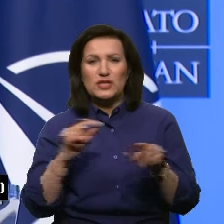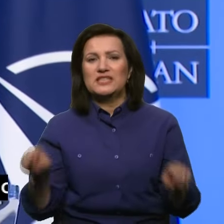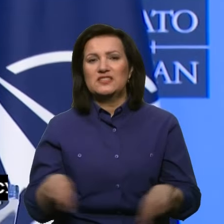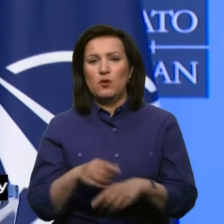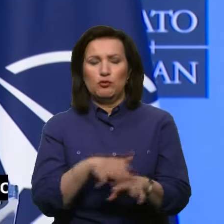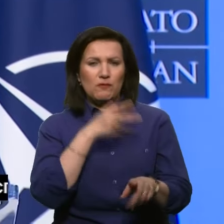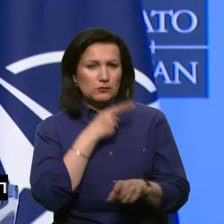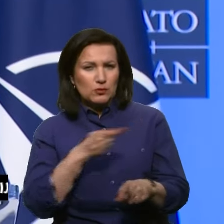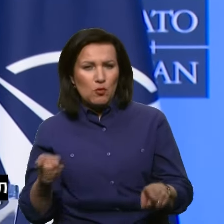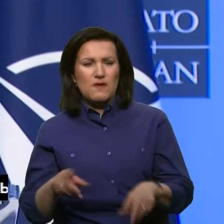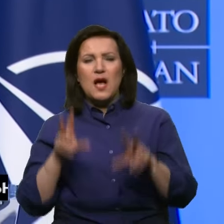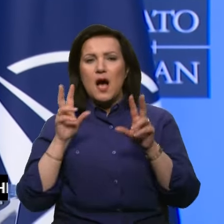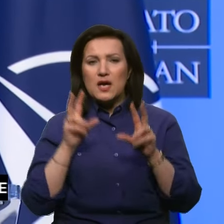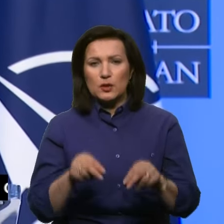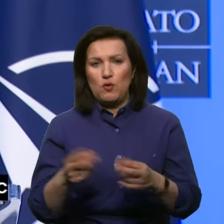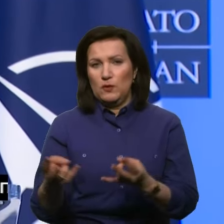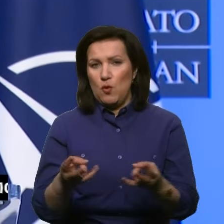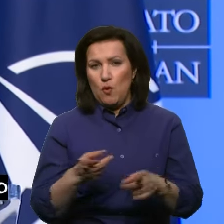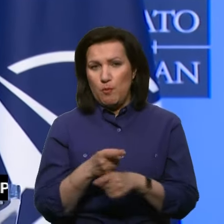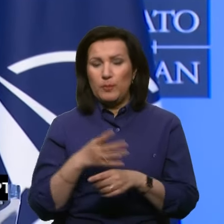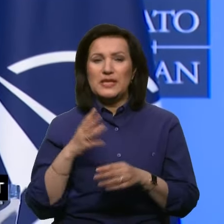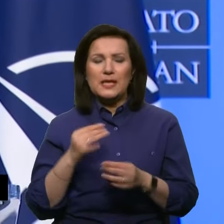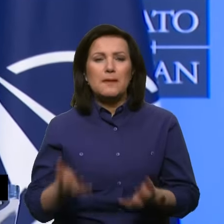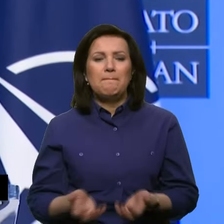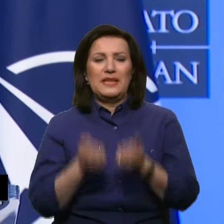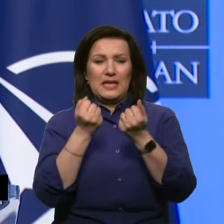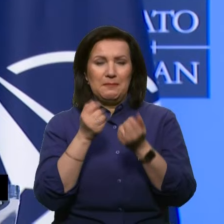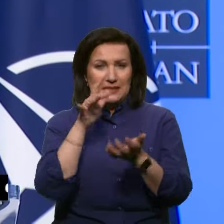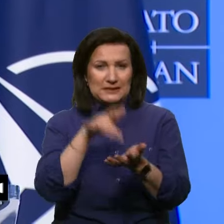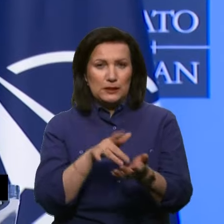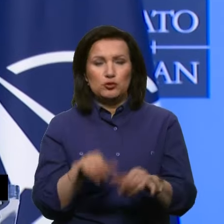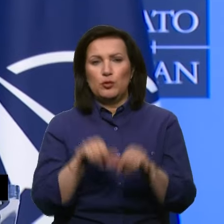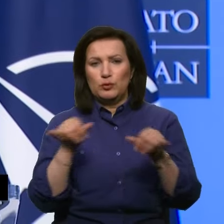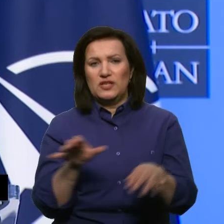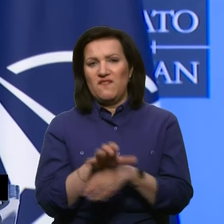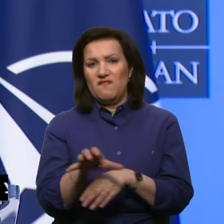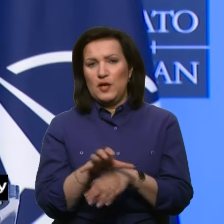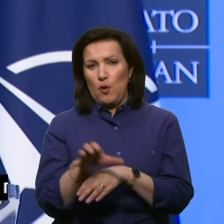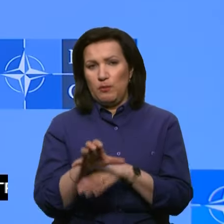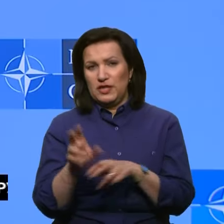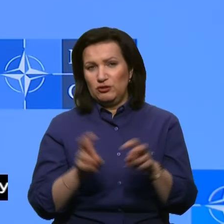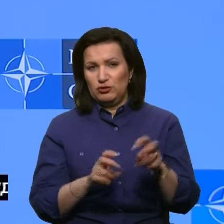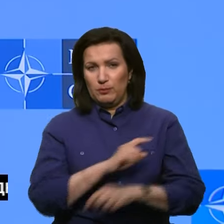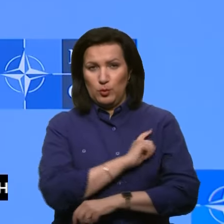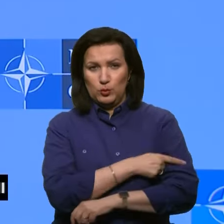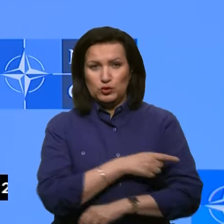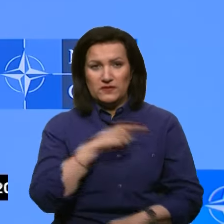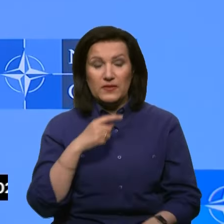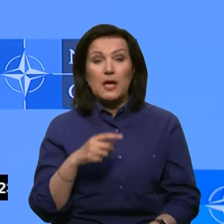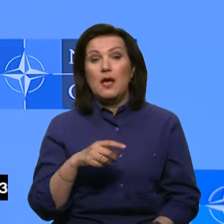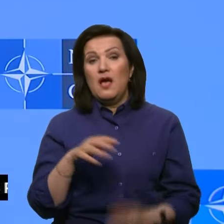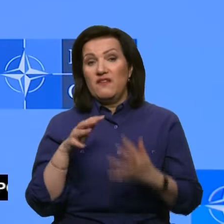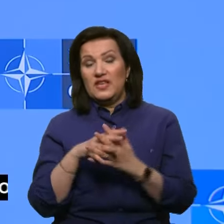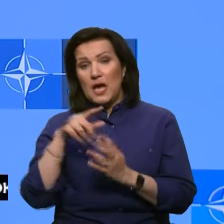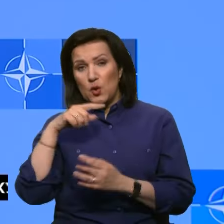створення довгострокового гарантованого попиту і підтримки цілей НАТО щодо посилення виробничих потужностей Європі. Війна